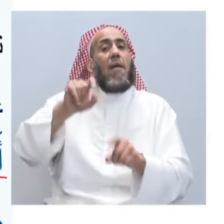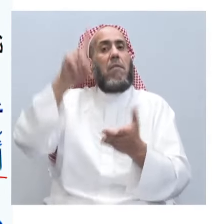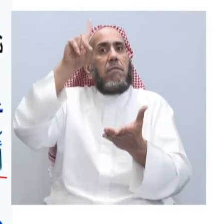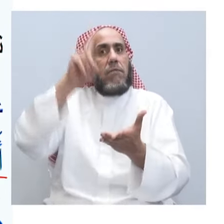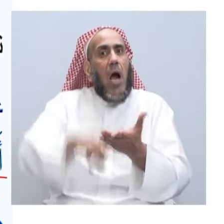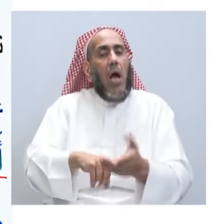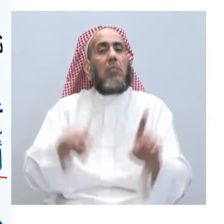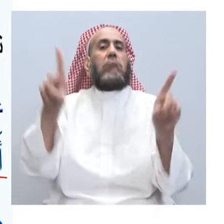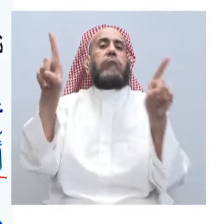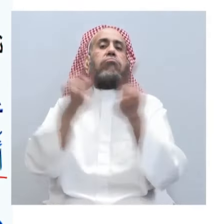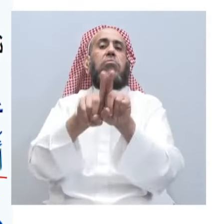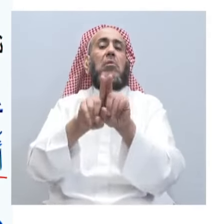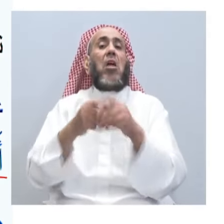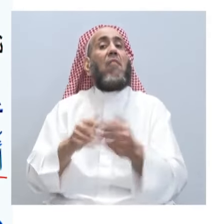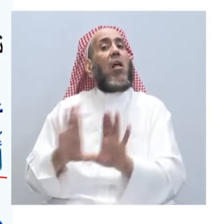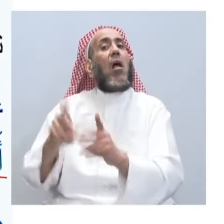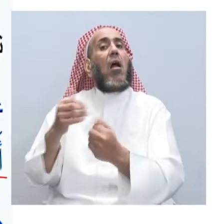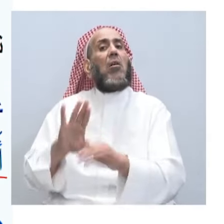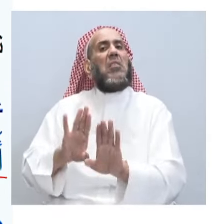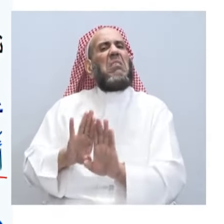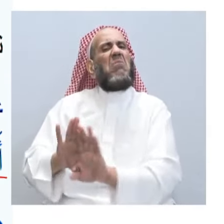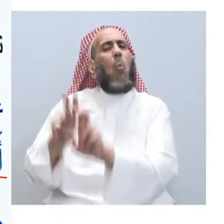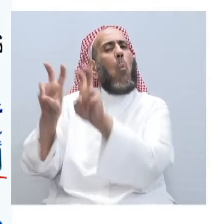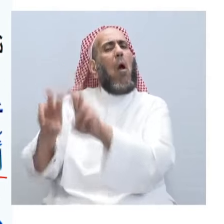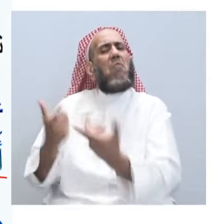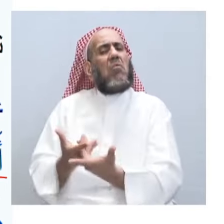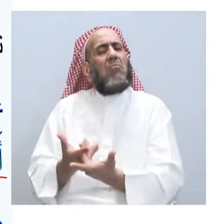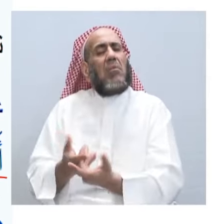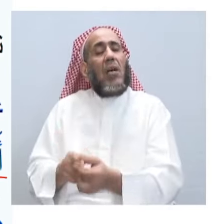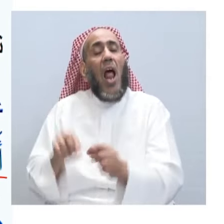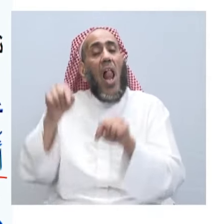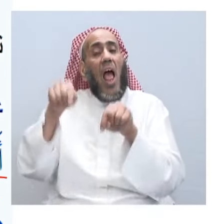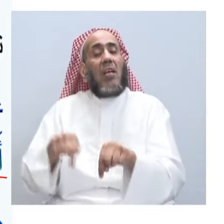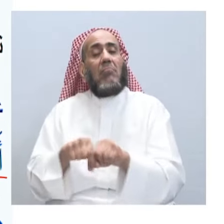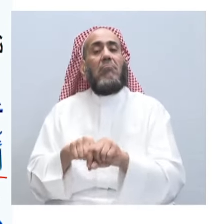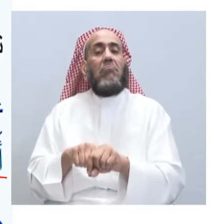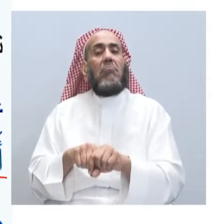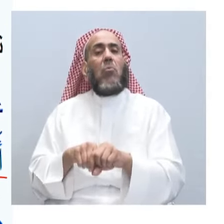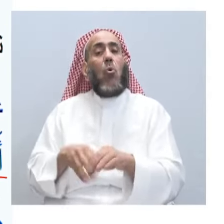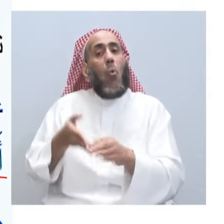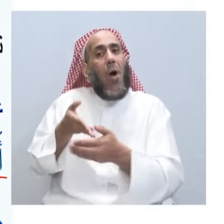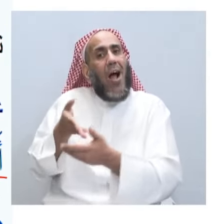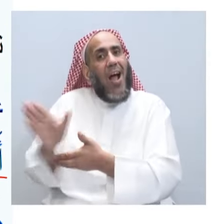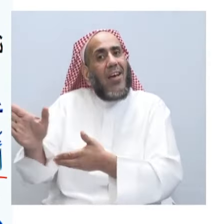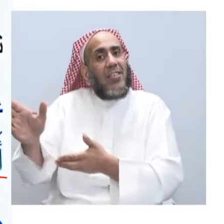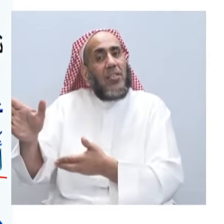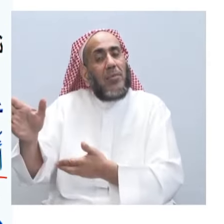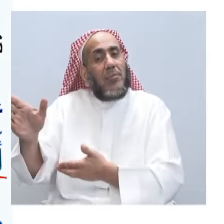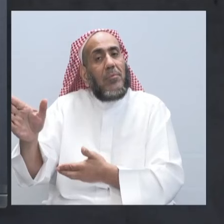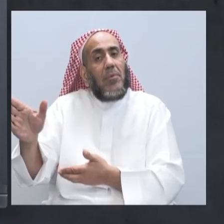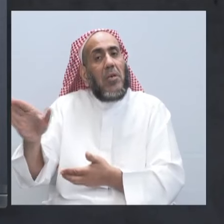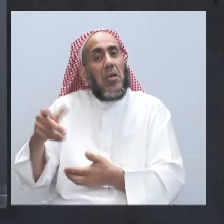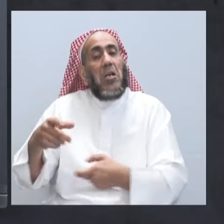اشرك كيف ردت الطيره يعني الان هو خارج